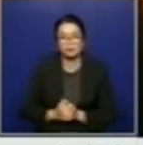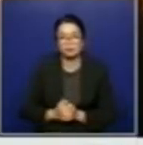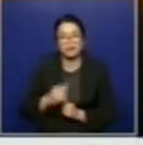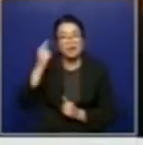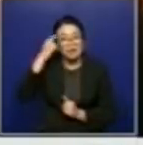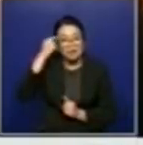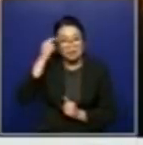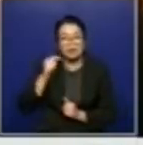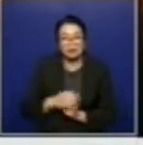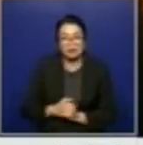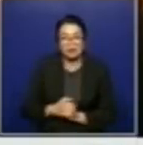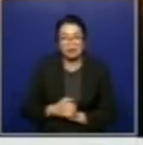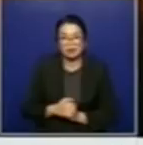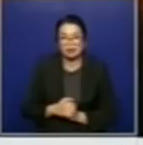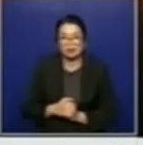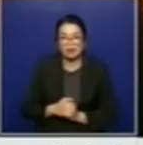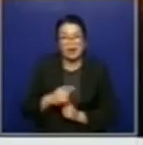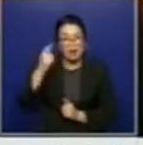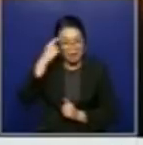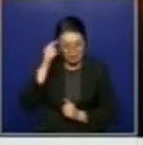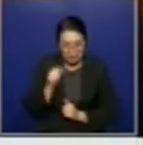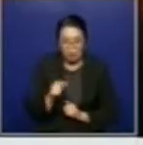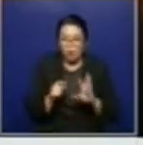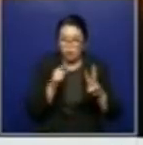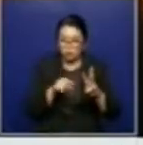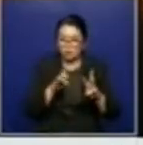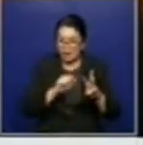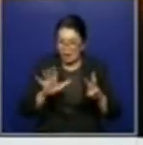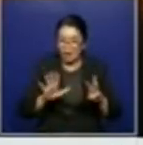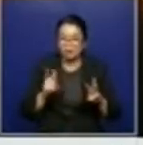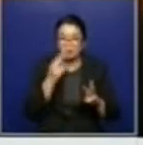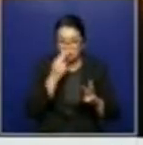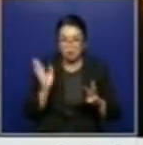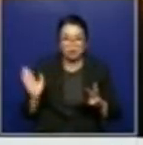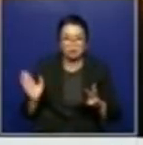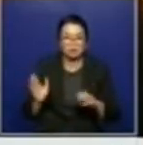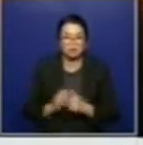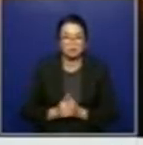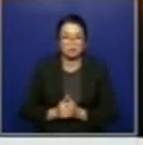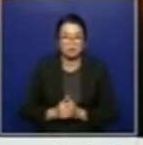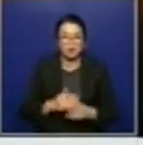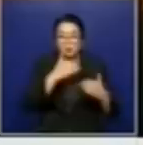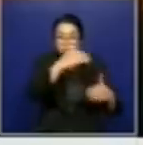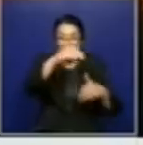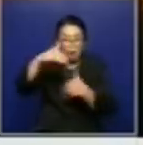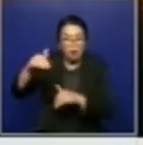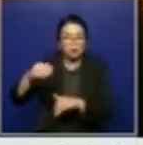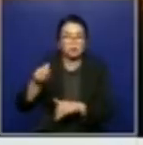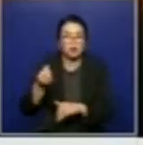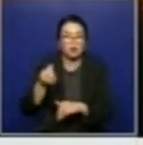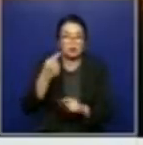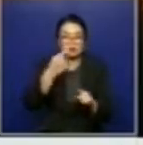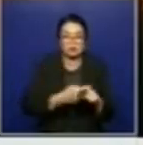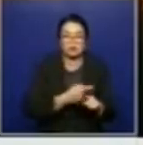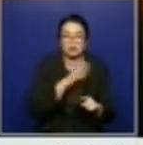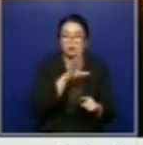างนั้นมันอาจจะไม่ได้อาจจะไม่ได้ยิ่งกว่านี้อีกครับไปดูแผ่นต่อไปครับส่งออกฮะมิถุนายน